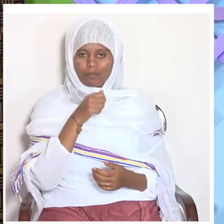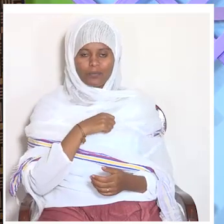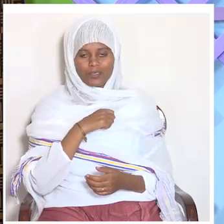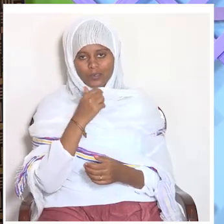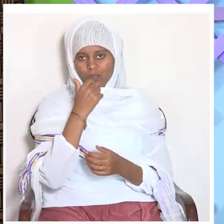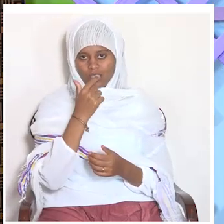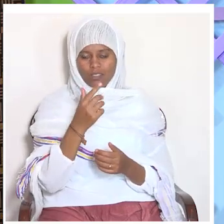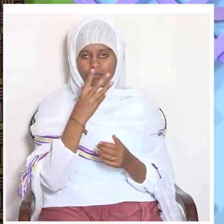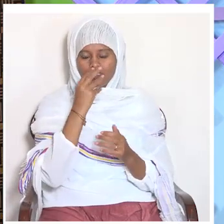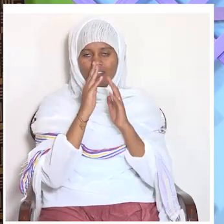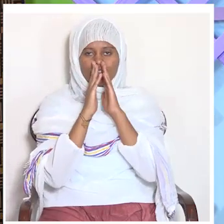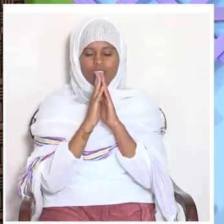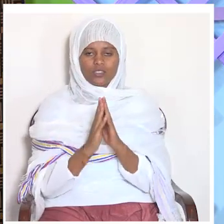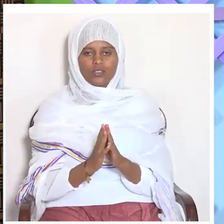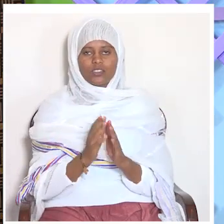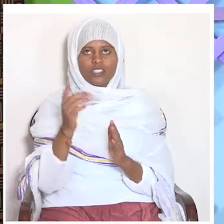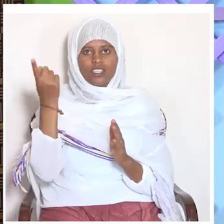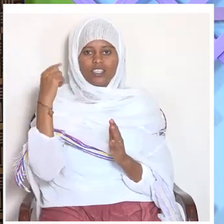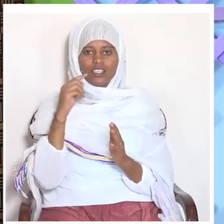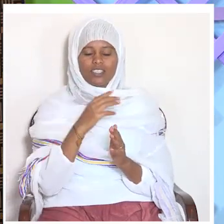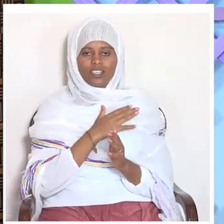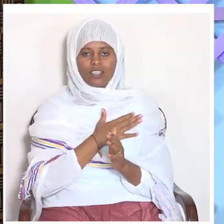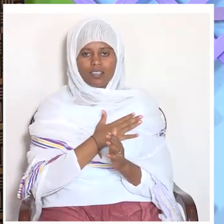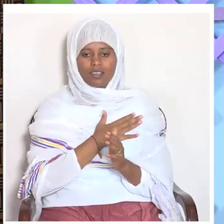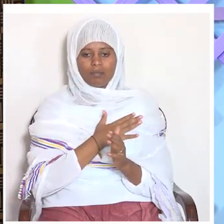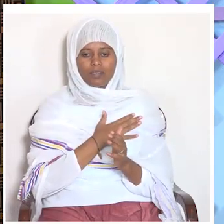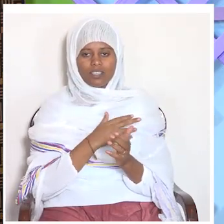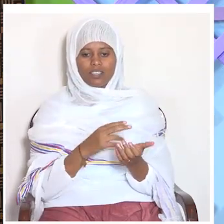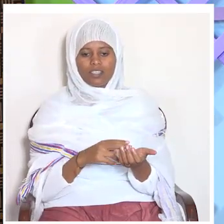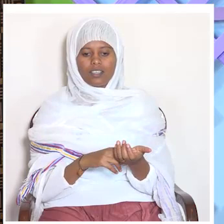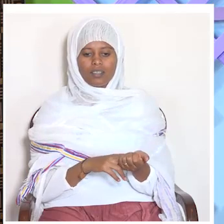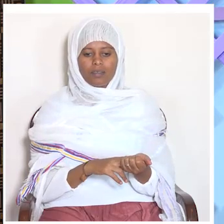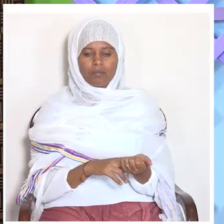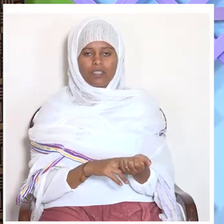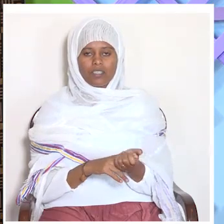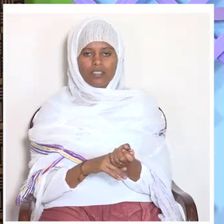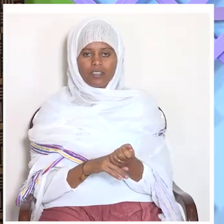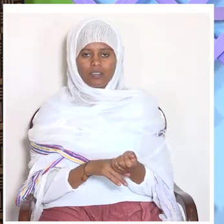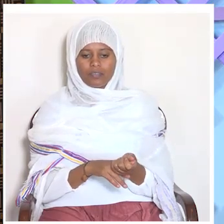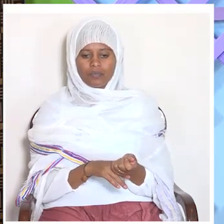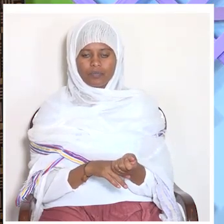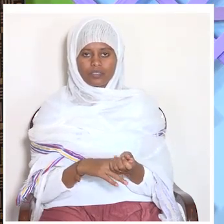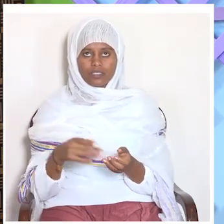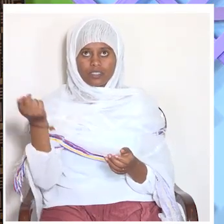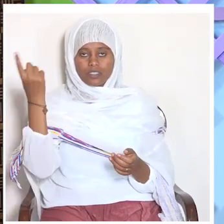በስመ አብ ወወልድ ወመንፈስ ቅዱስ አሃዱ አምላክ።